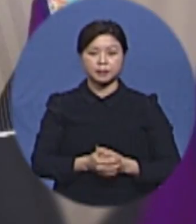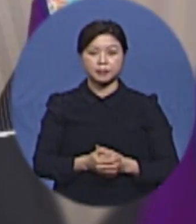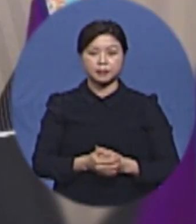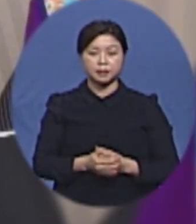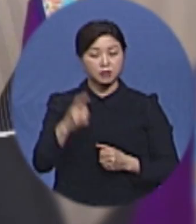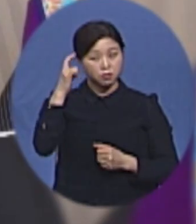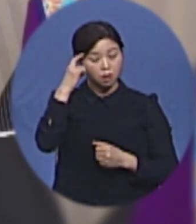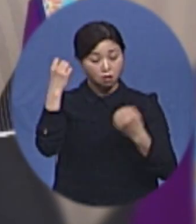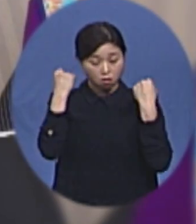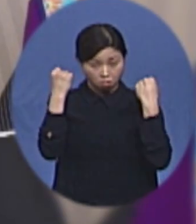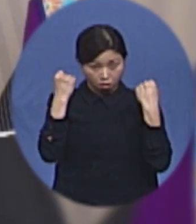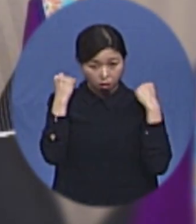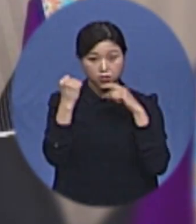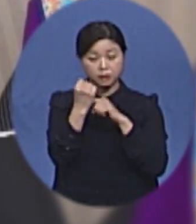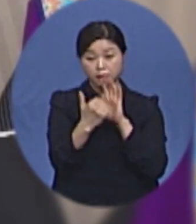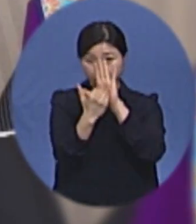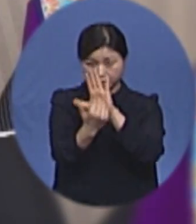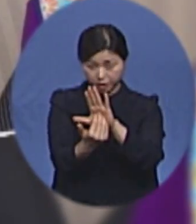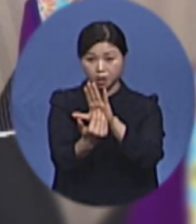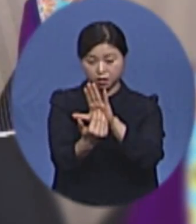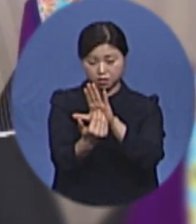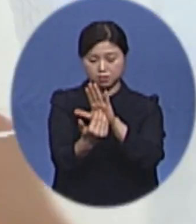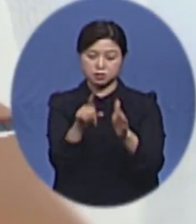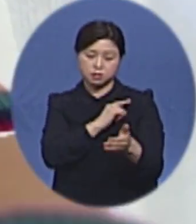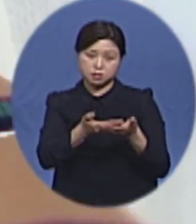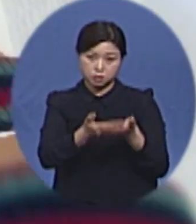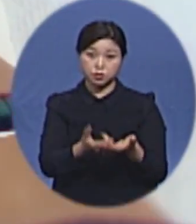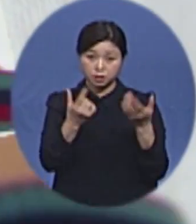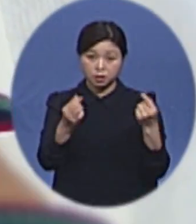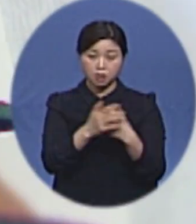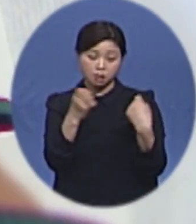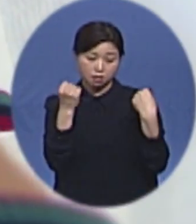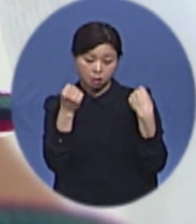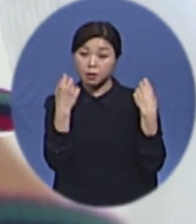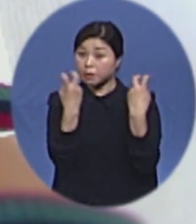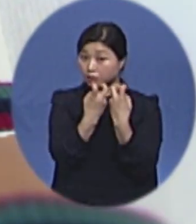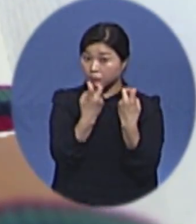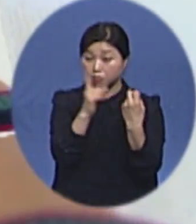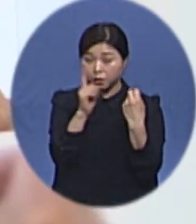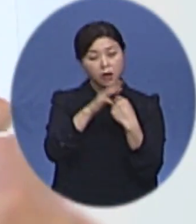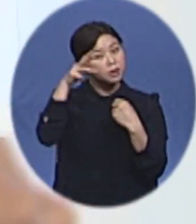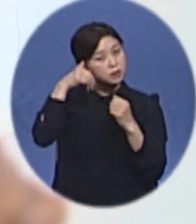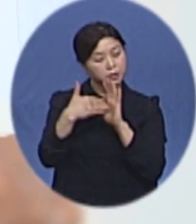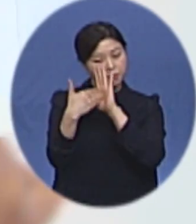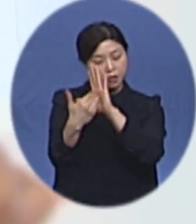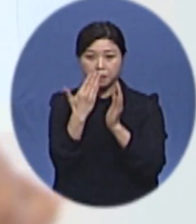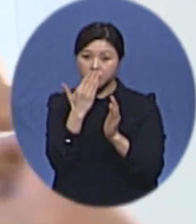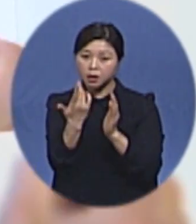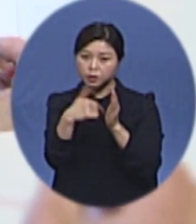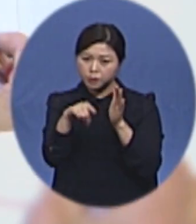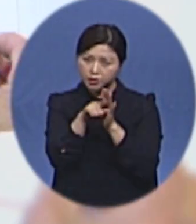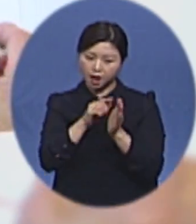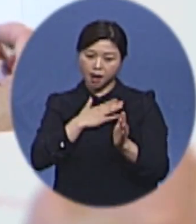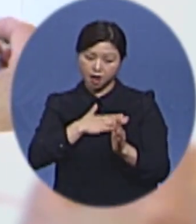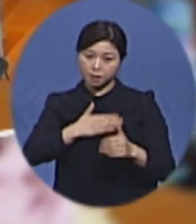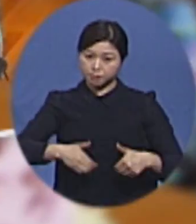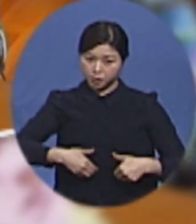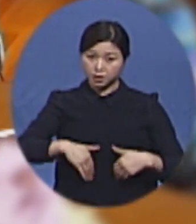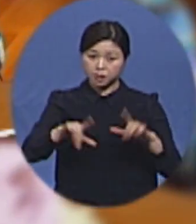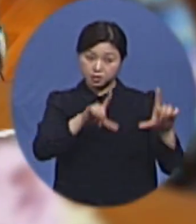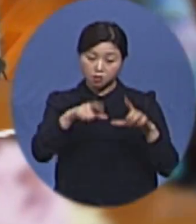뇌 건강은 예방뿐. 오늘 건강해지는 팁에서는 치매를 예방하기 위해 알아야 할 생활